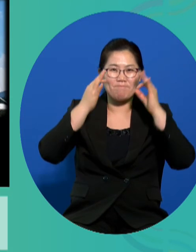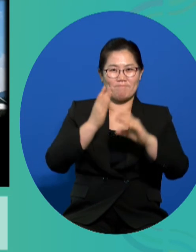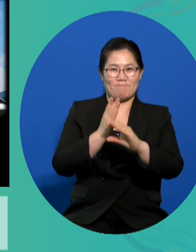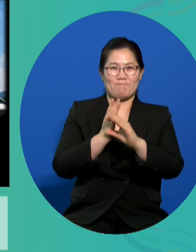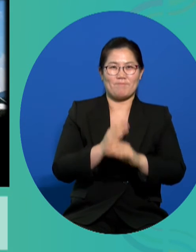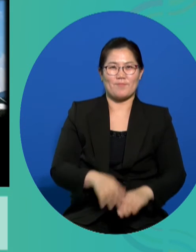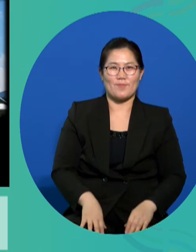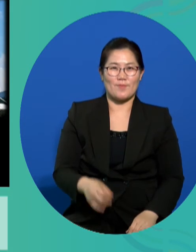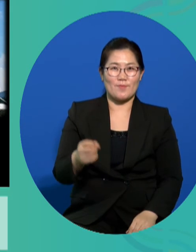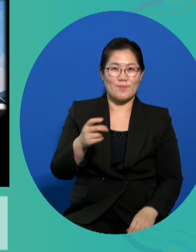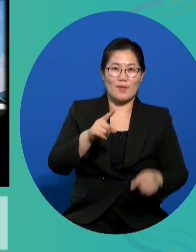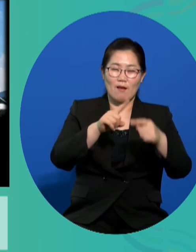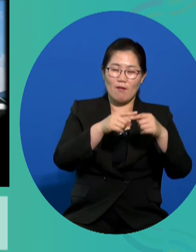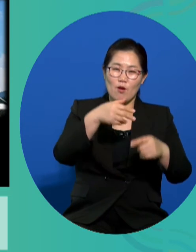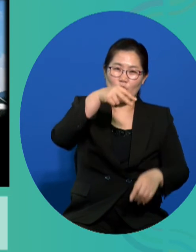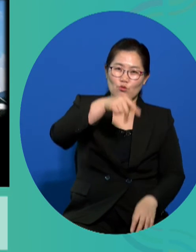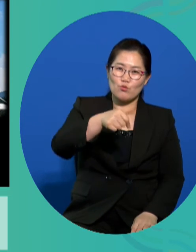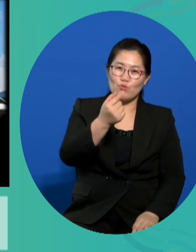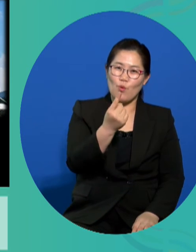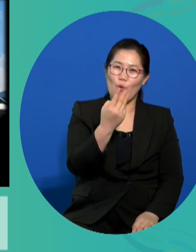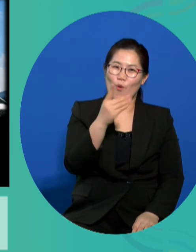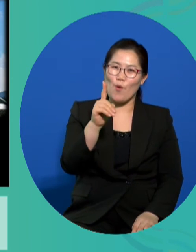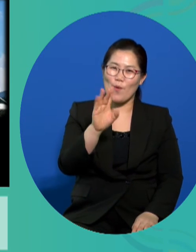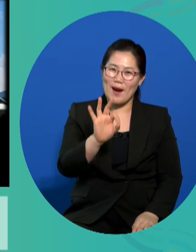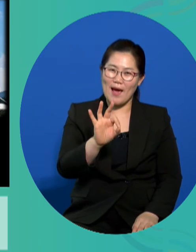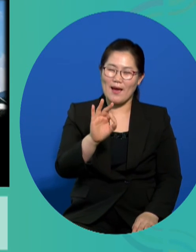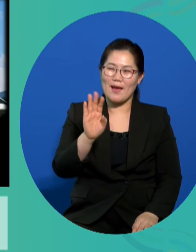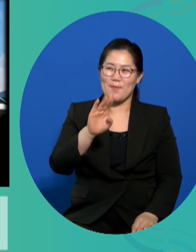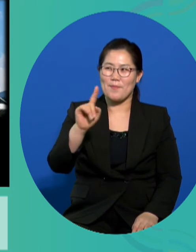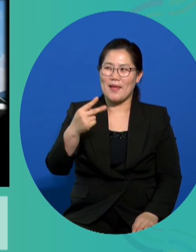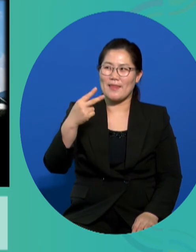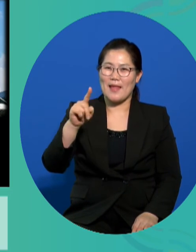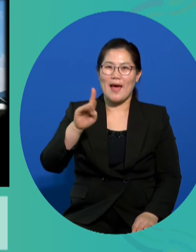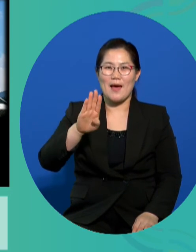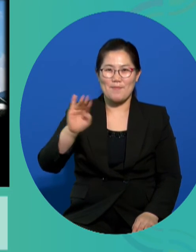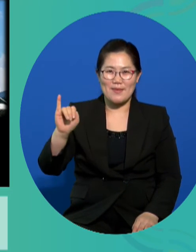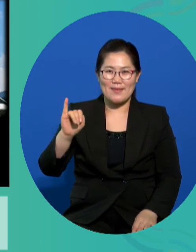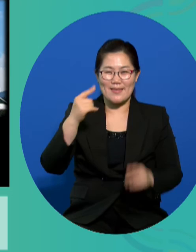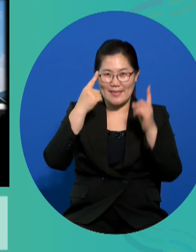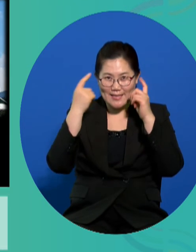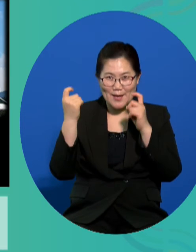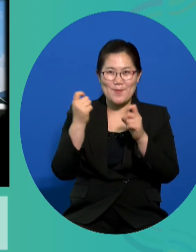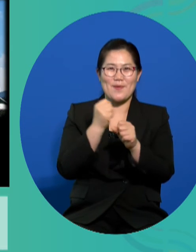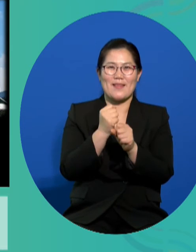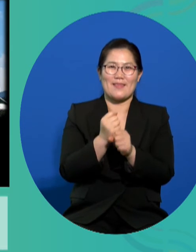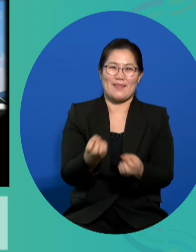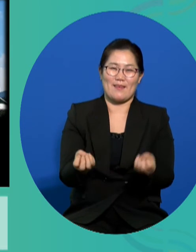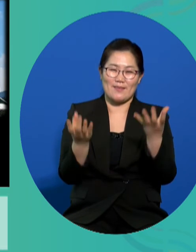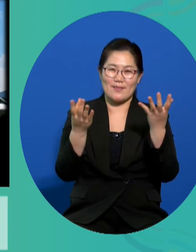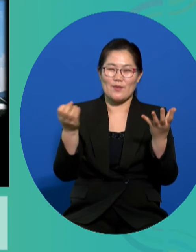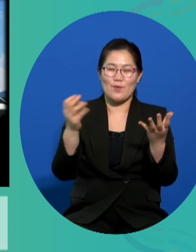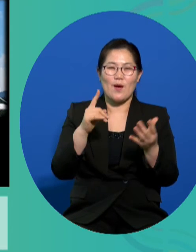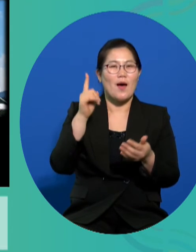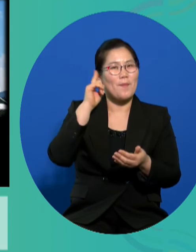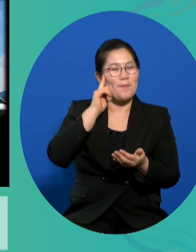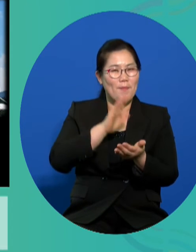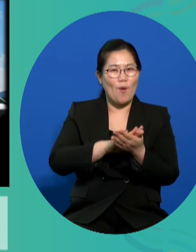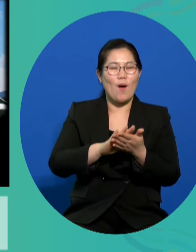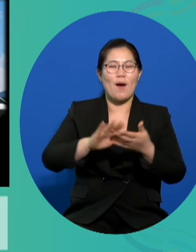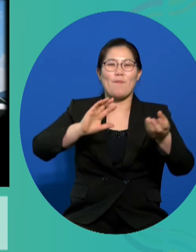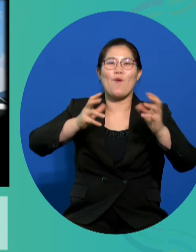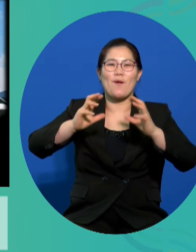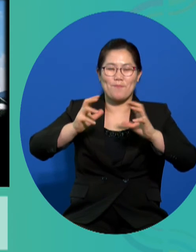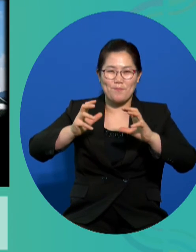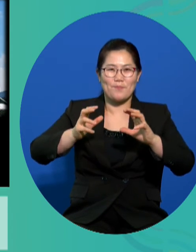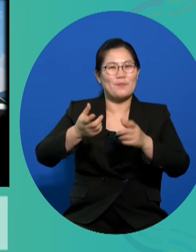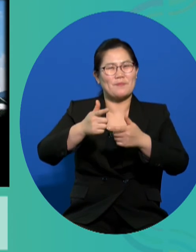수호랑 반답이라든가 드림 프로그램이라든가 아니면 평화 캠프, 이런 평화 포럼, 그리고 이런 평창 장애 포럼, 이런 것들을